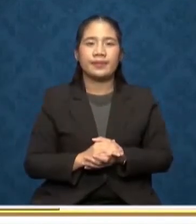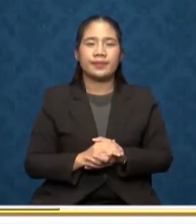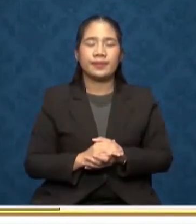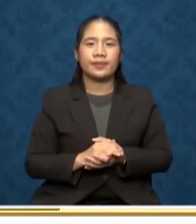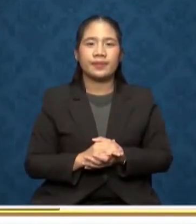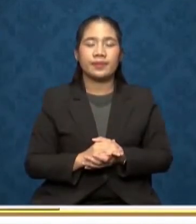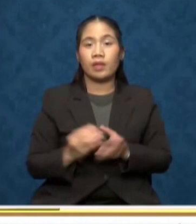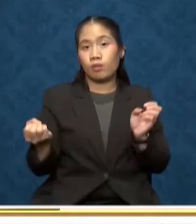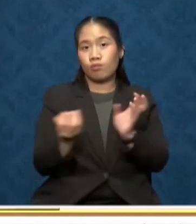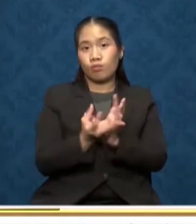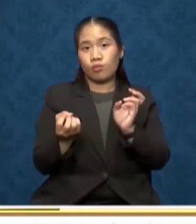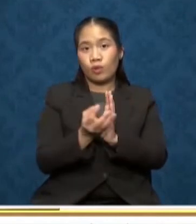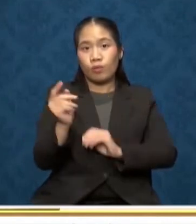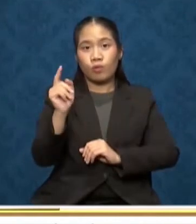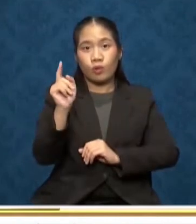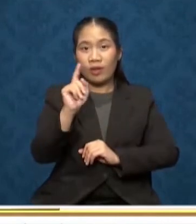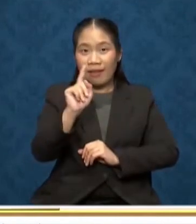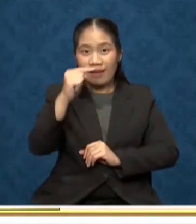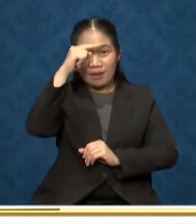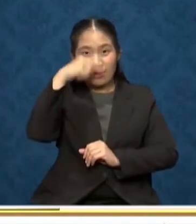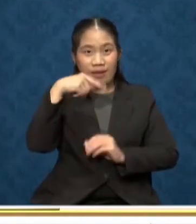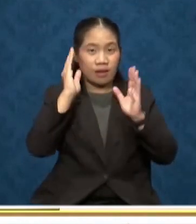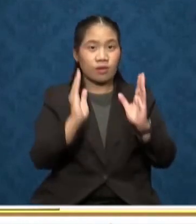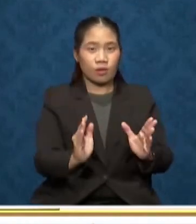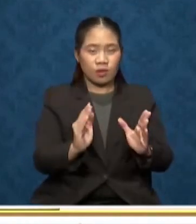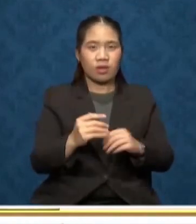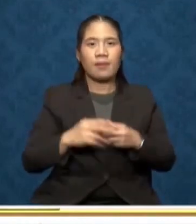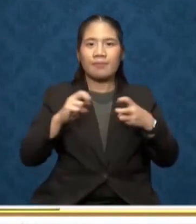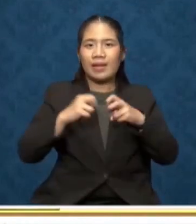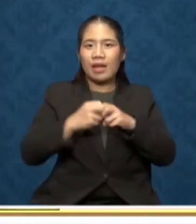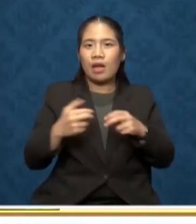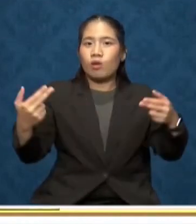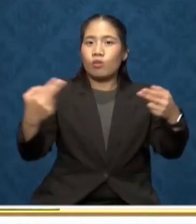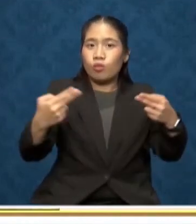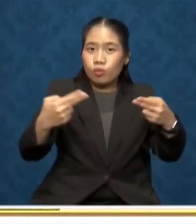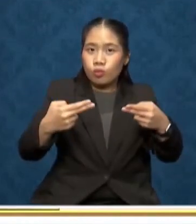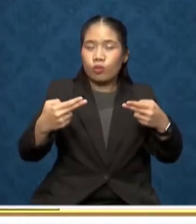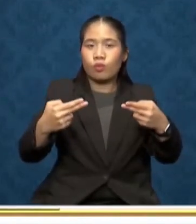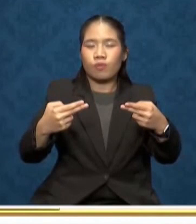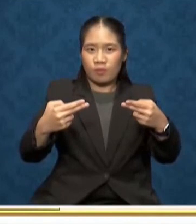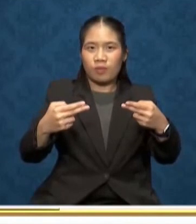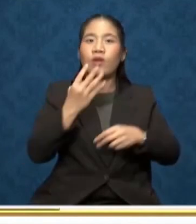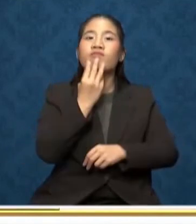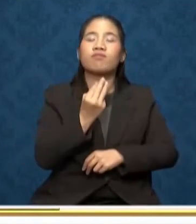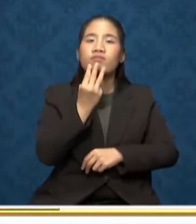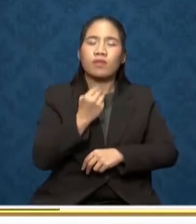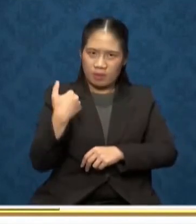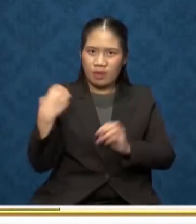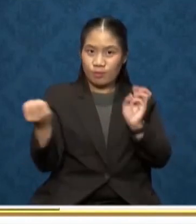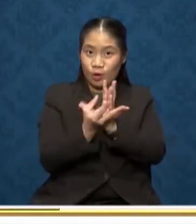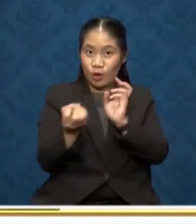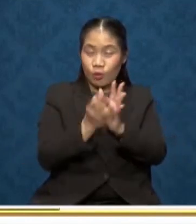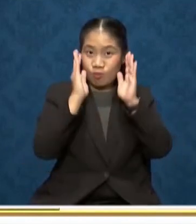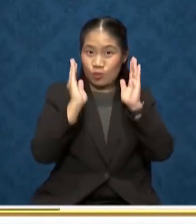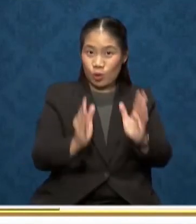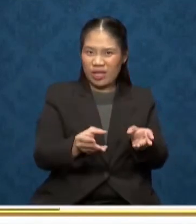ในสวของพกระทบของคนไทยการจมตีและการสู้รพใเขต ฉะนวกาBCส่พนกระทบตคนไทยน